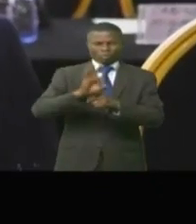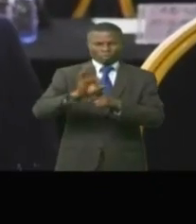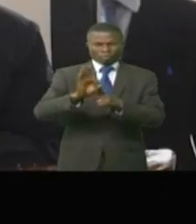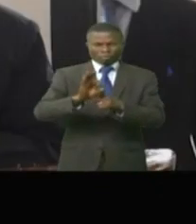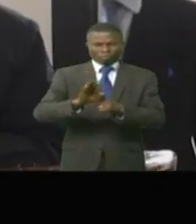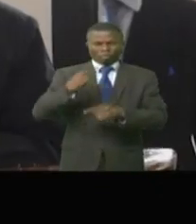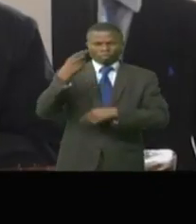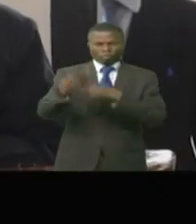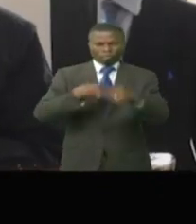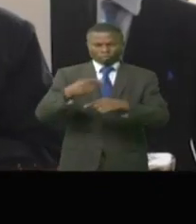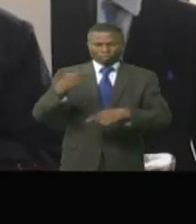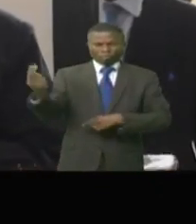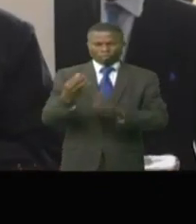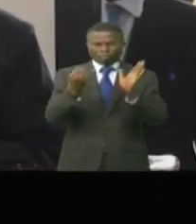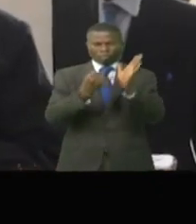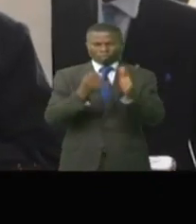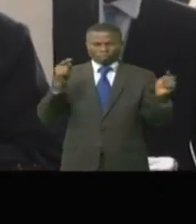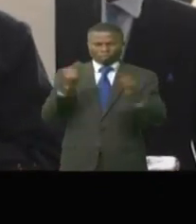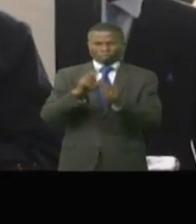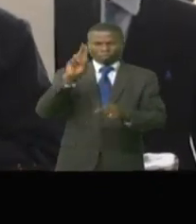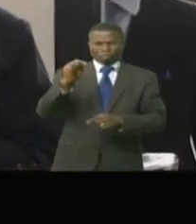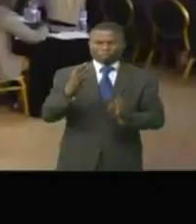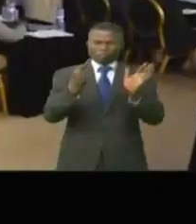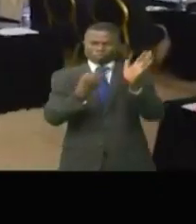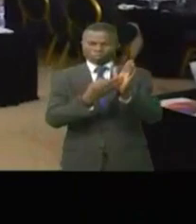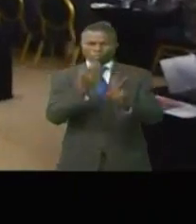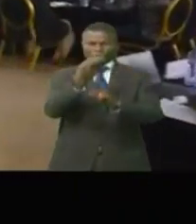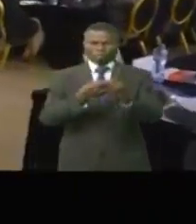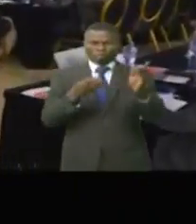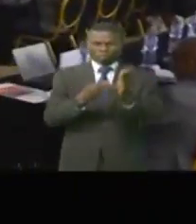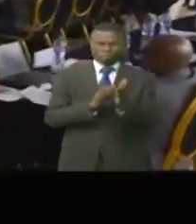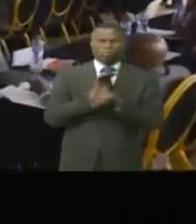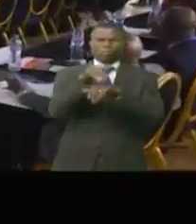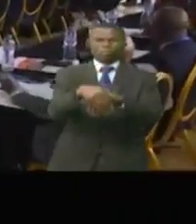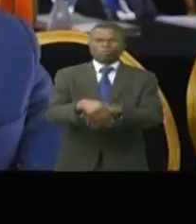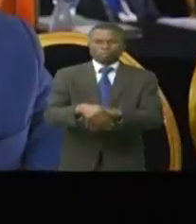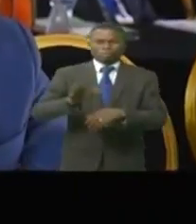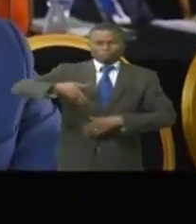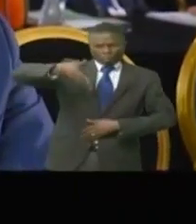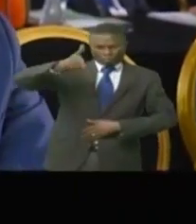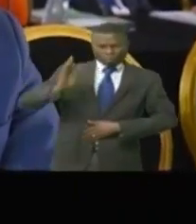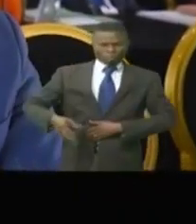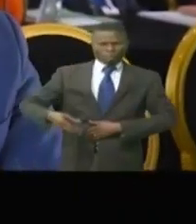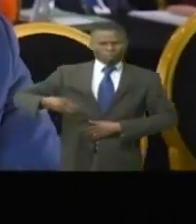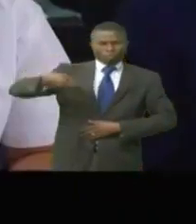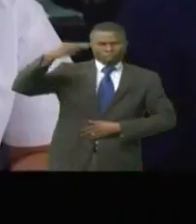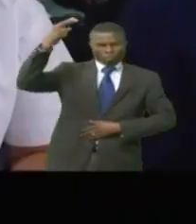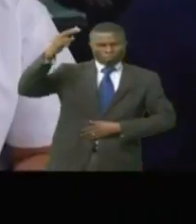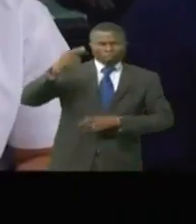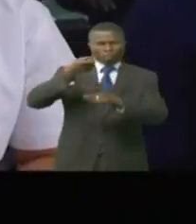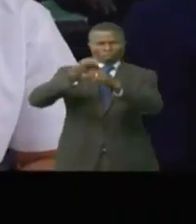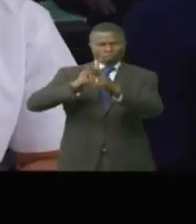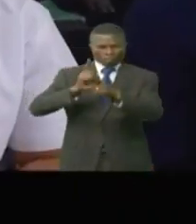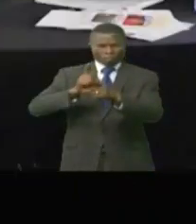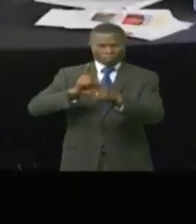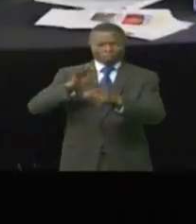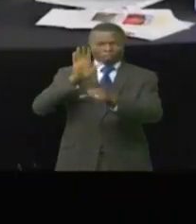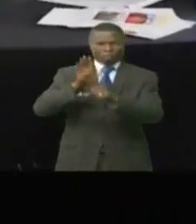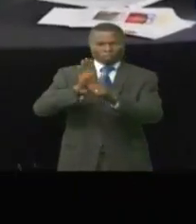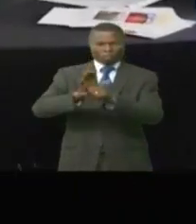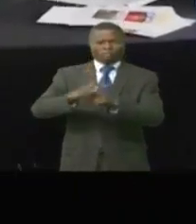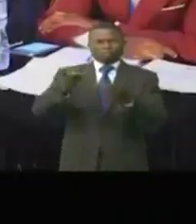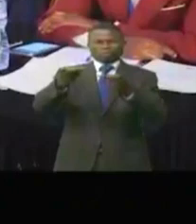du 26 au 28 septembre connaît la participation des experts de haut niveau venus des horizons divers,